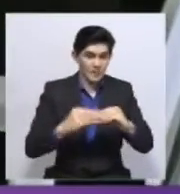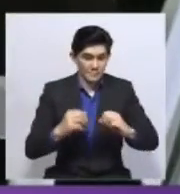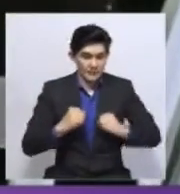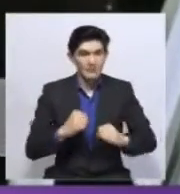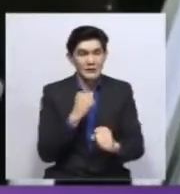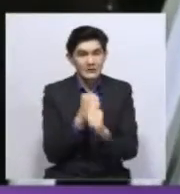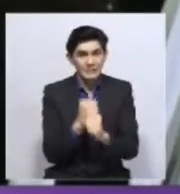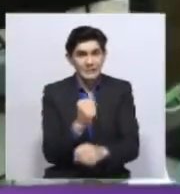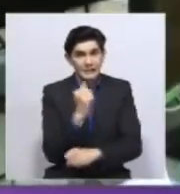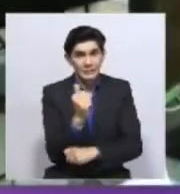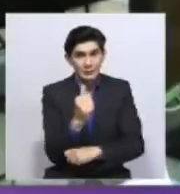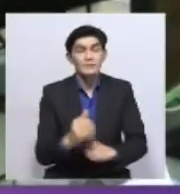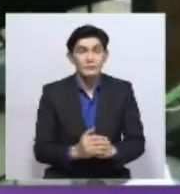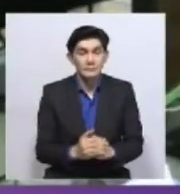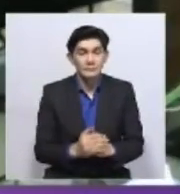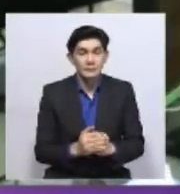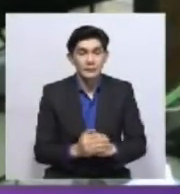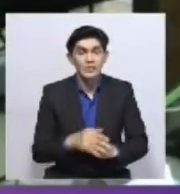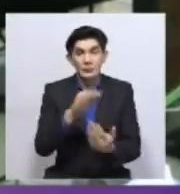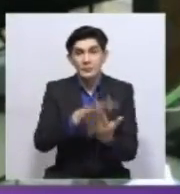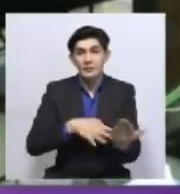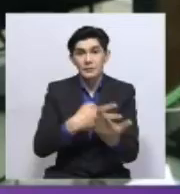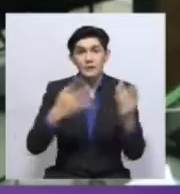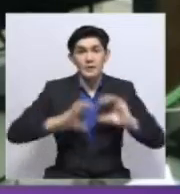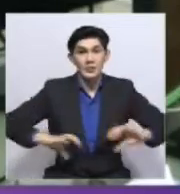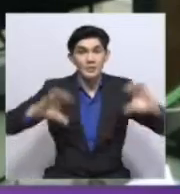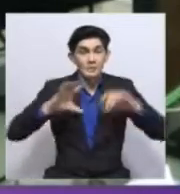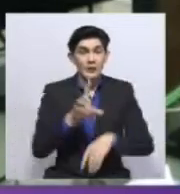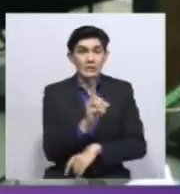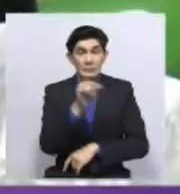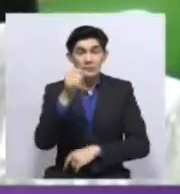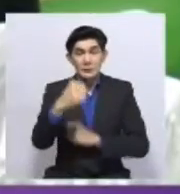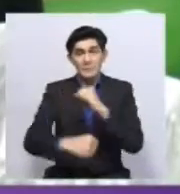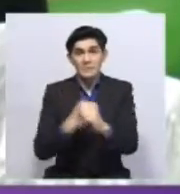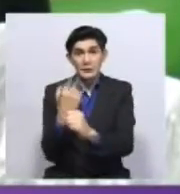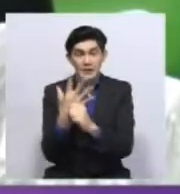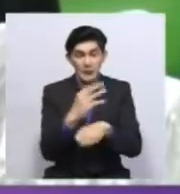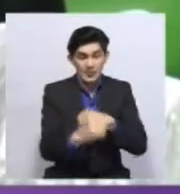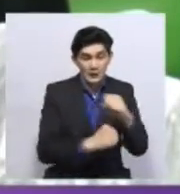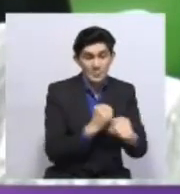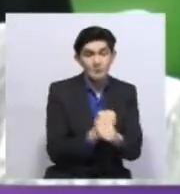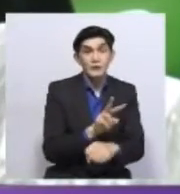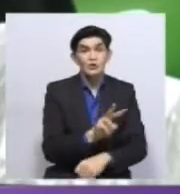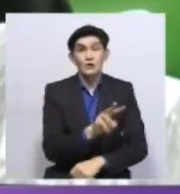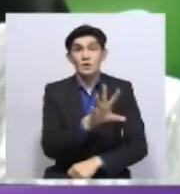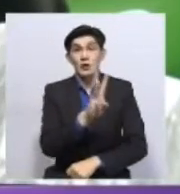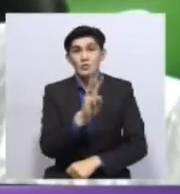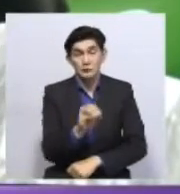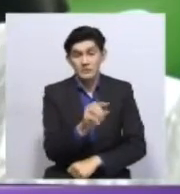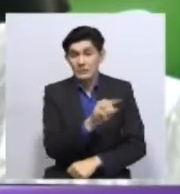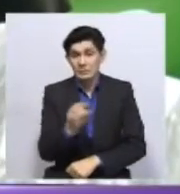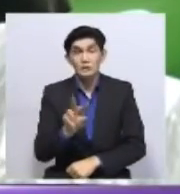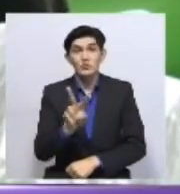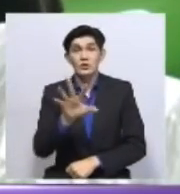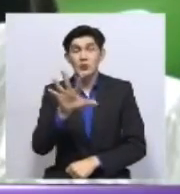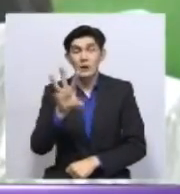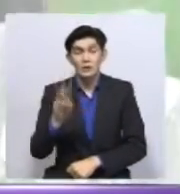าพการทำงานภายใต้แผนรัฐบาลดิจิตอลระยะ5ปีตั้งแต่ปีพ.ศ. 2560